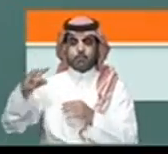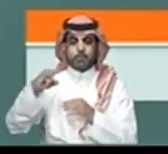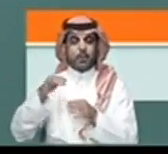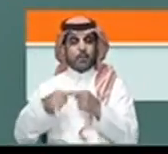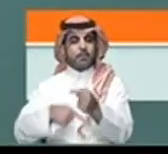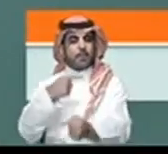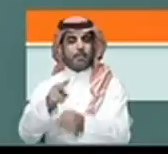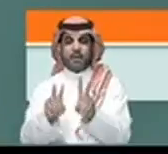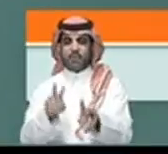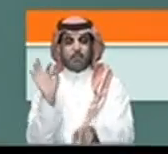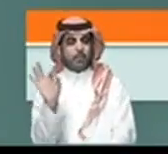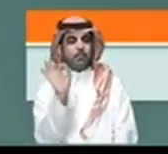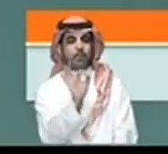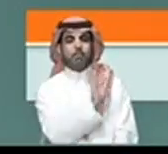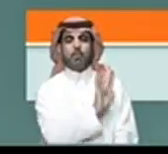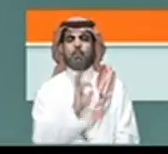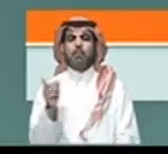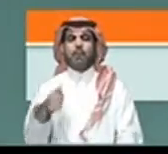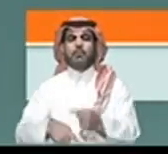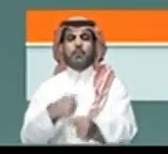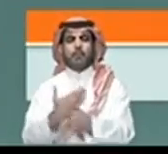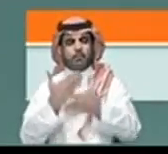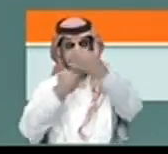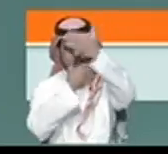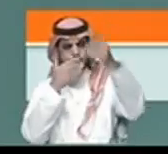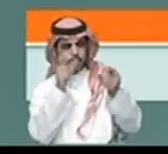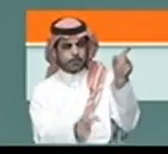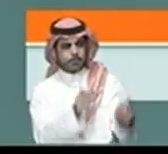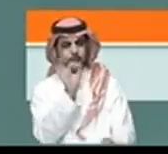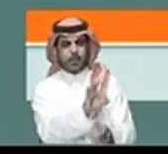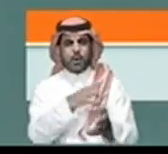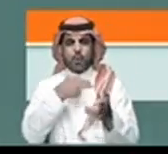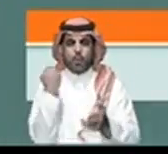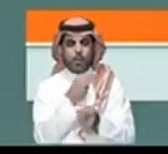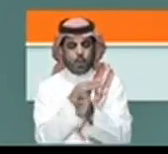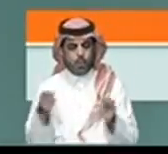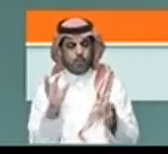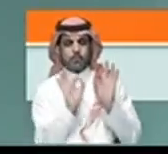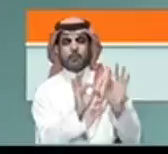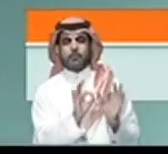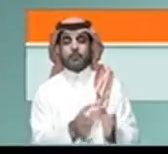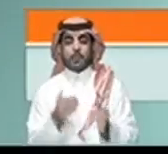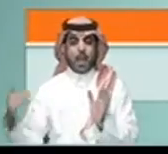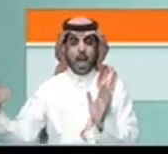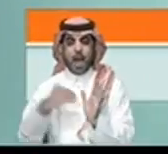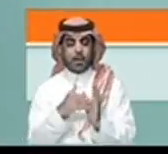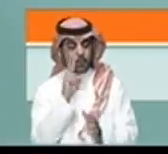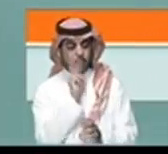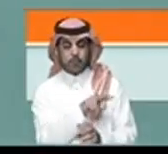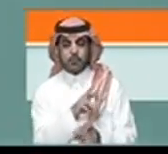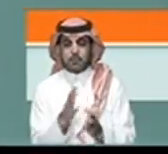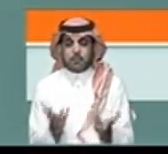لتنفيذ الاعمال العدائيه والارهابيه باستهداف المدنيين والمنشات المدنيه ولم يتم تحقيق ايا